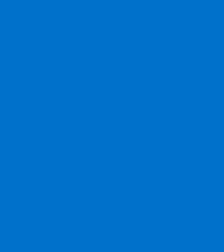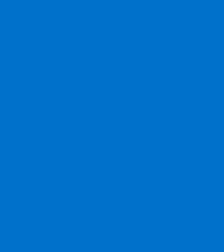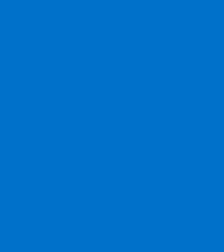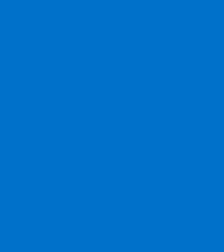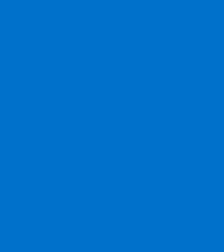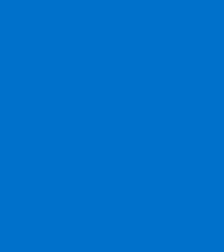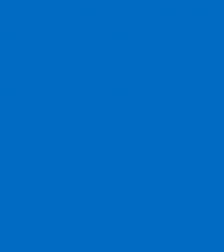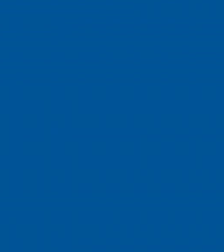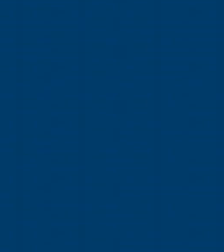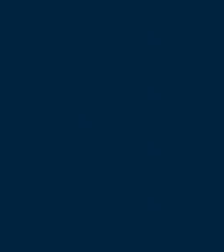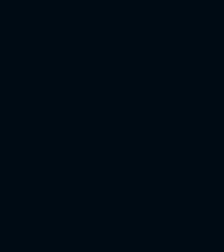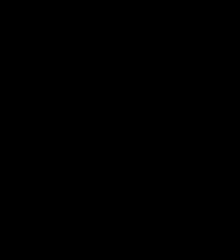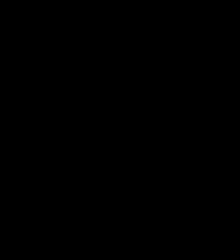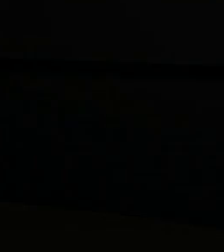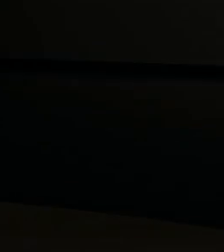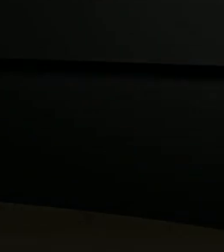Dziękujemy.